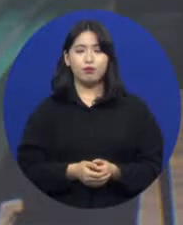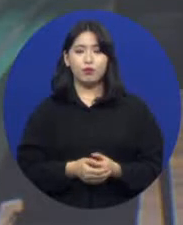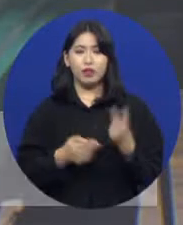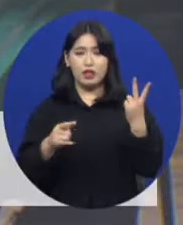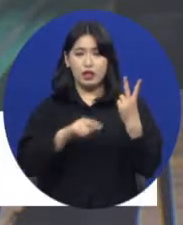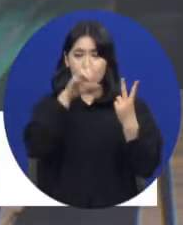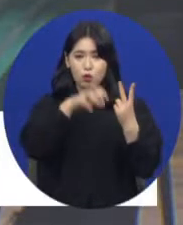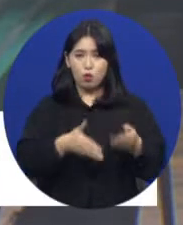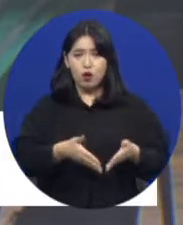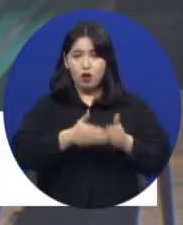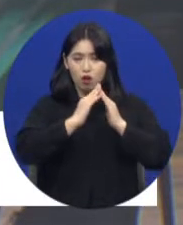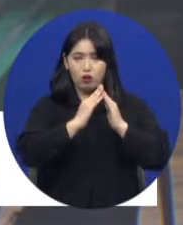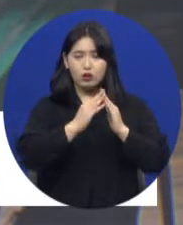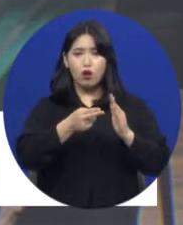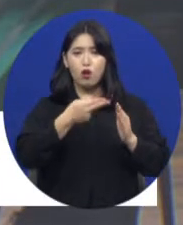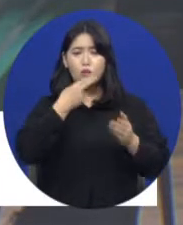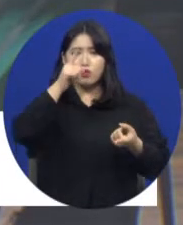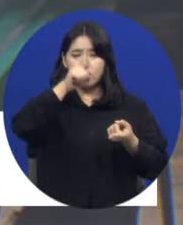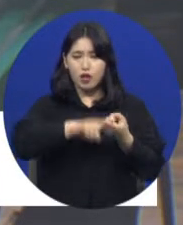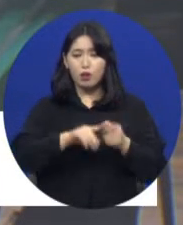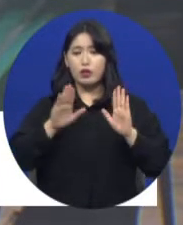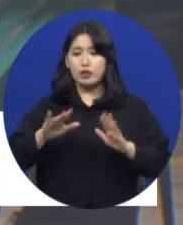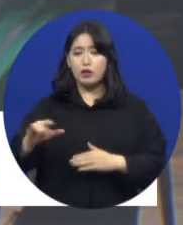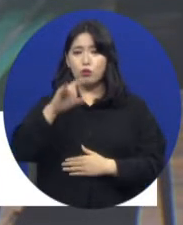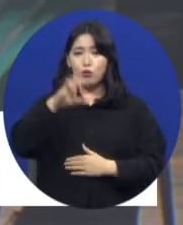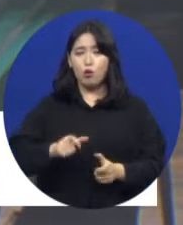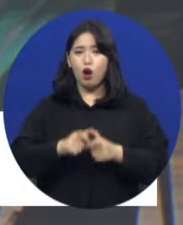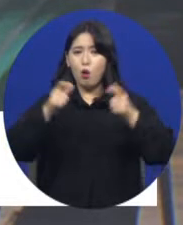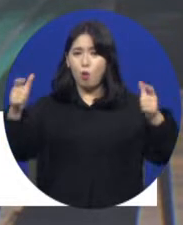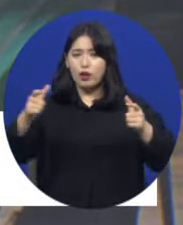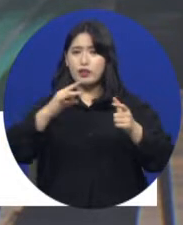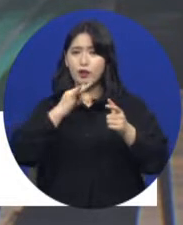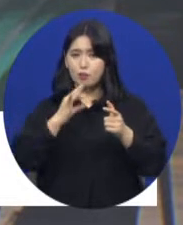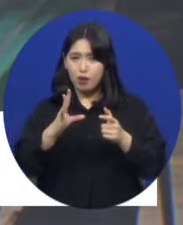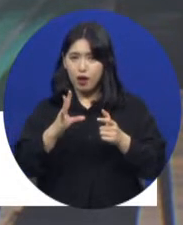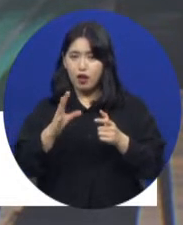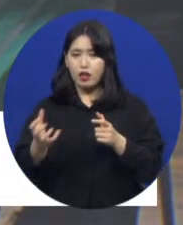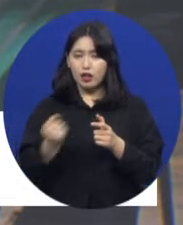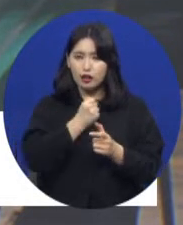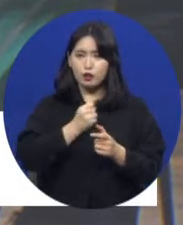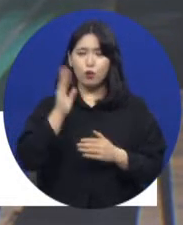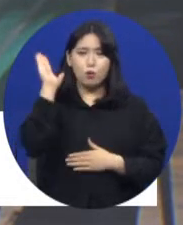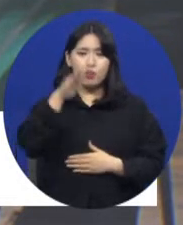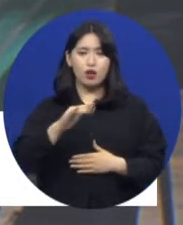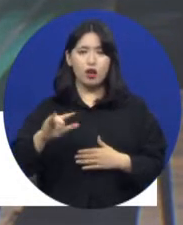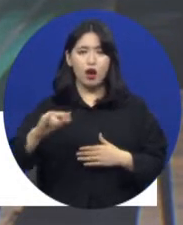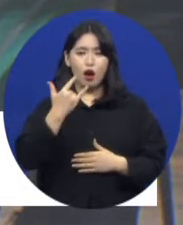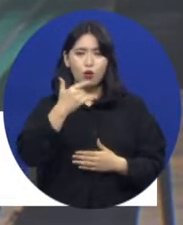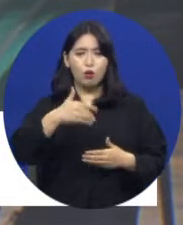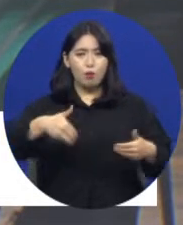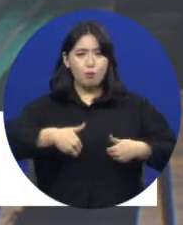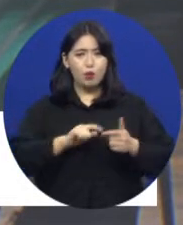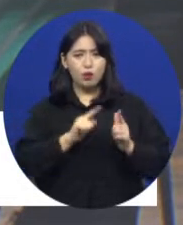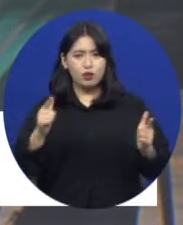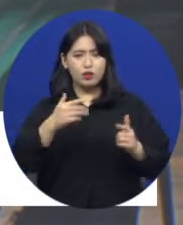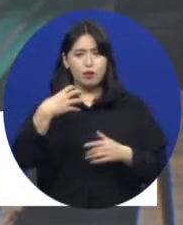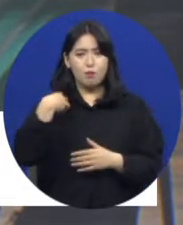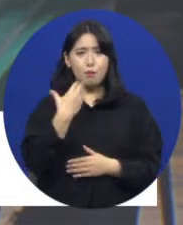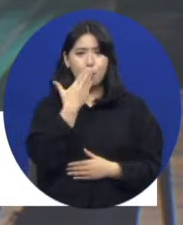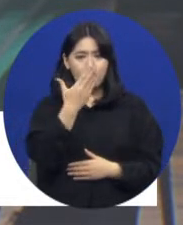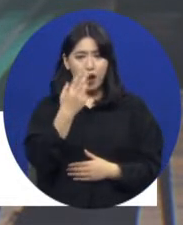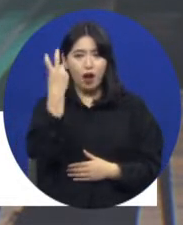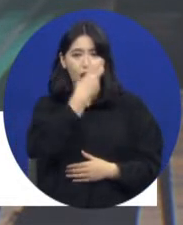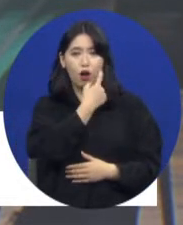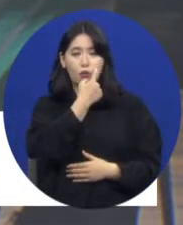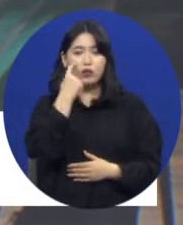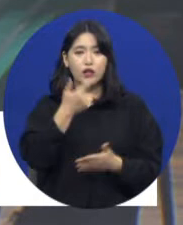j 공항 건설 없이 현 제주 국제 공항 확장 만으로 제주의 미래 항공 수열의 감당할 수 있는지를 검증하기 위한